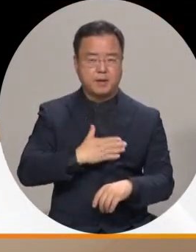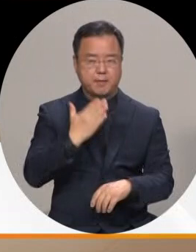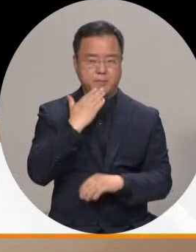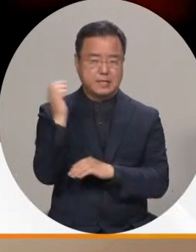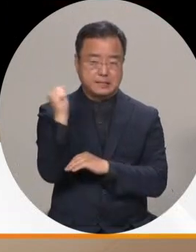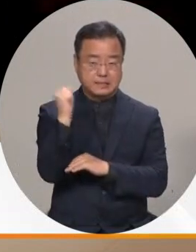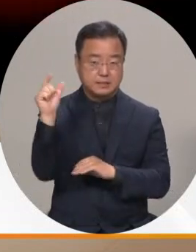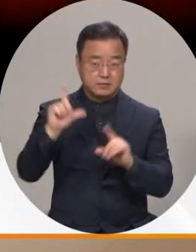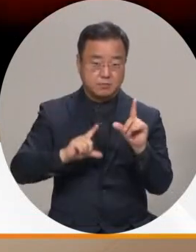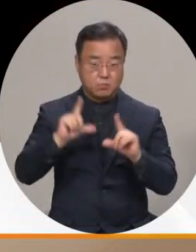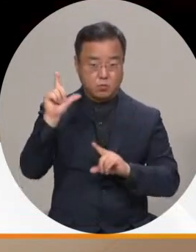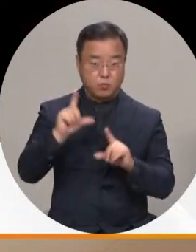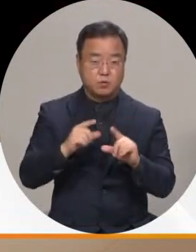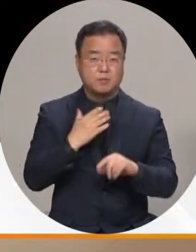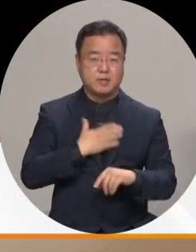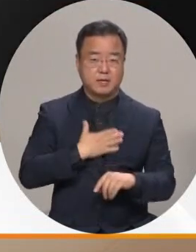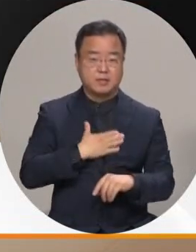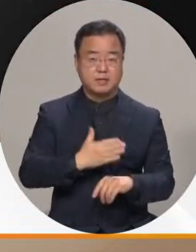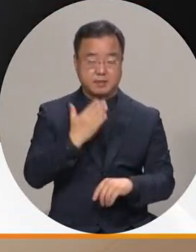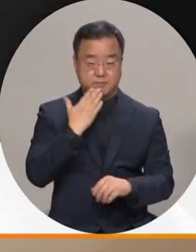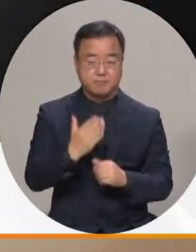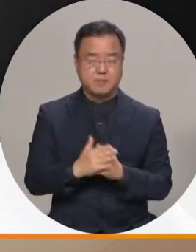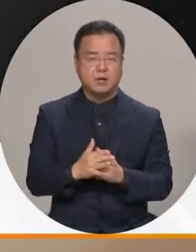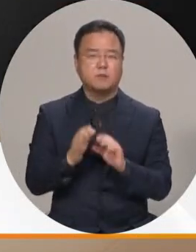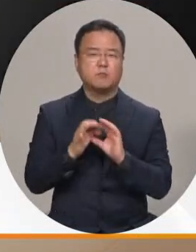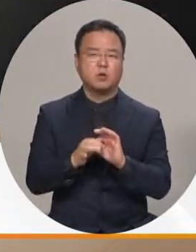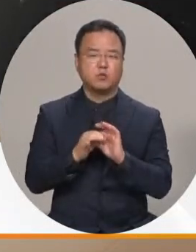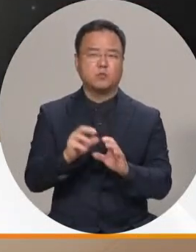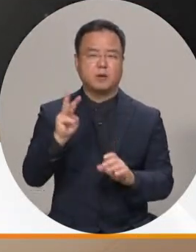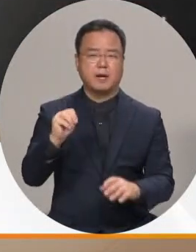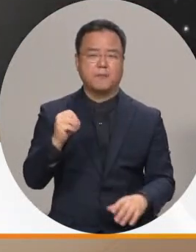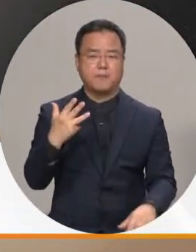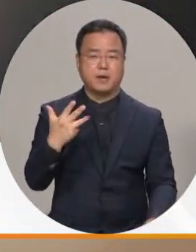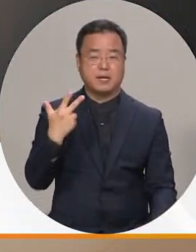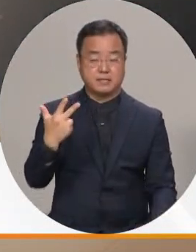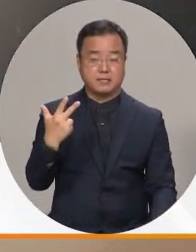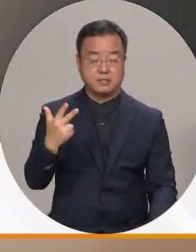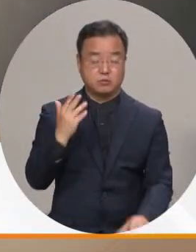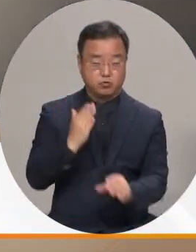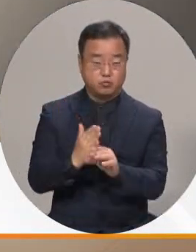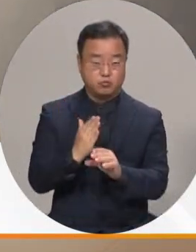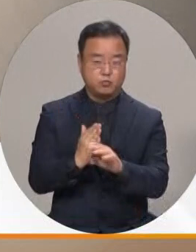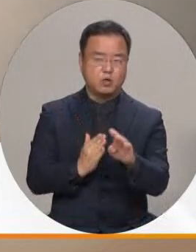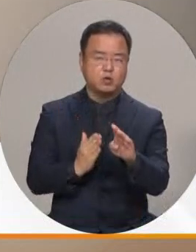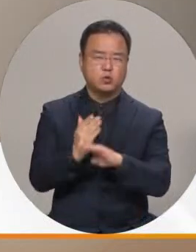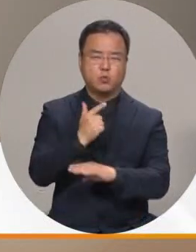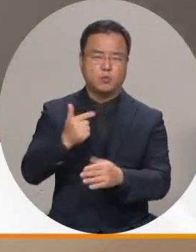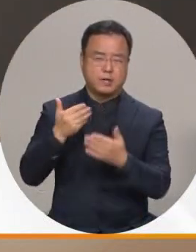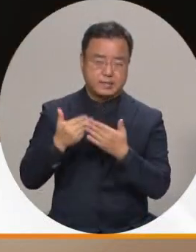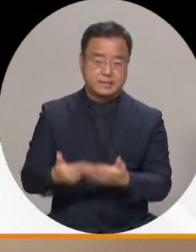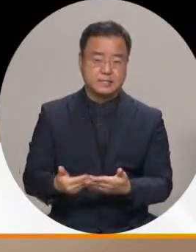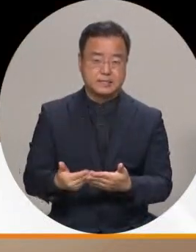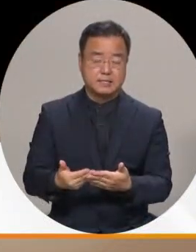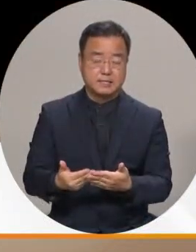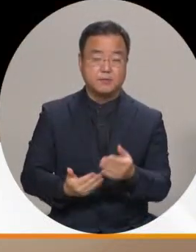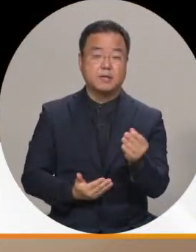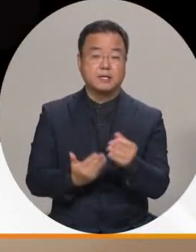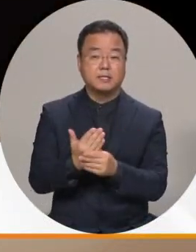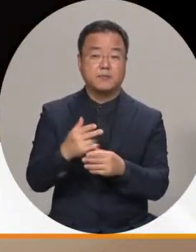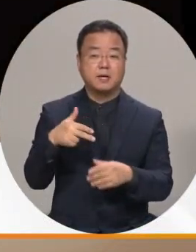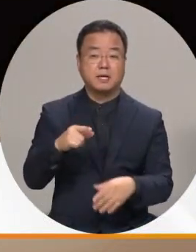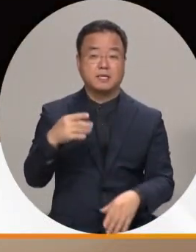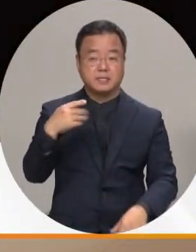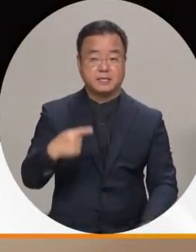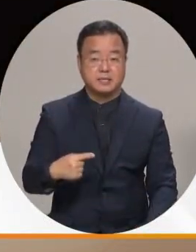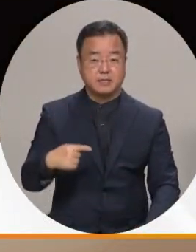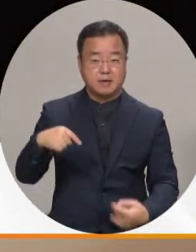모습을 볼 수 있습니다이를 통해서 m87 중심의 초대 질량 블랙홀에서 발생하는 제트가이 팽이처럼 세차